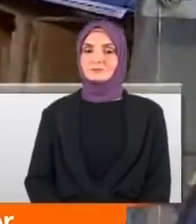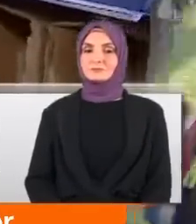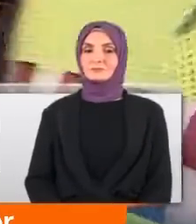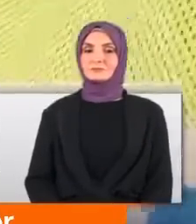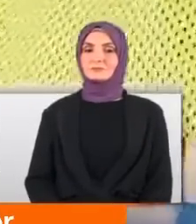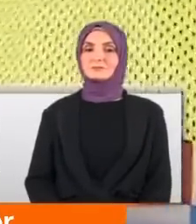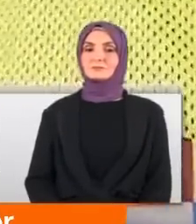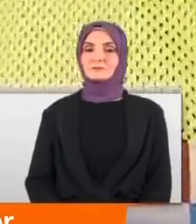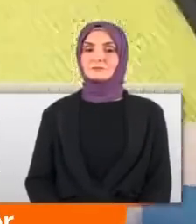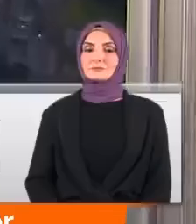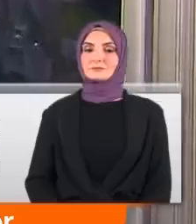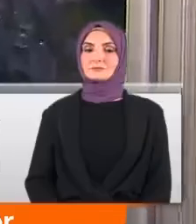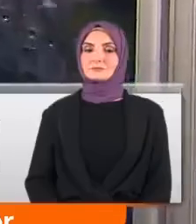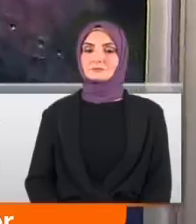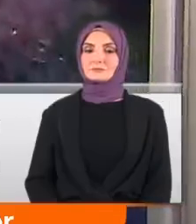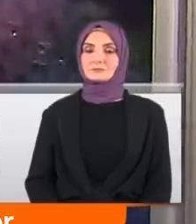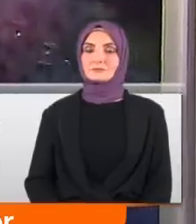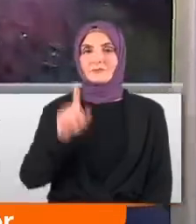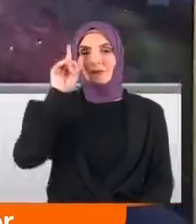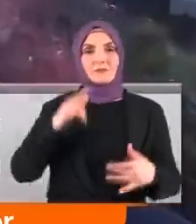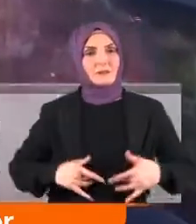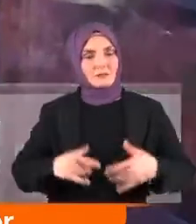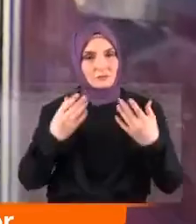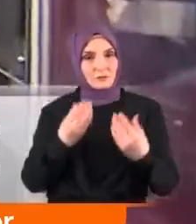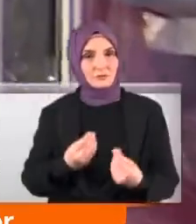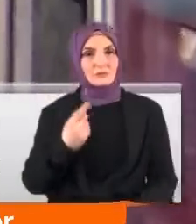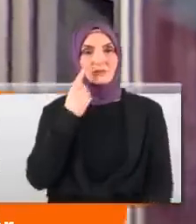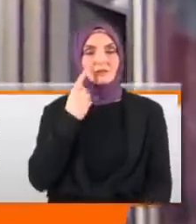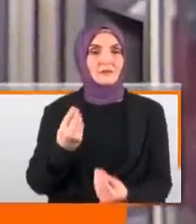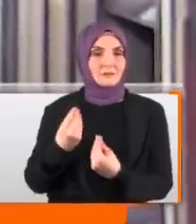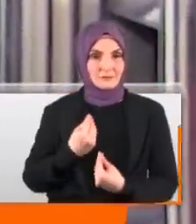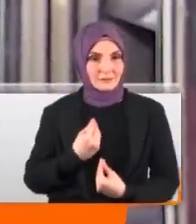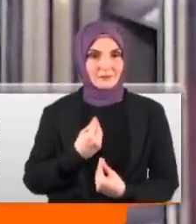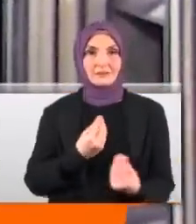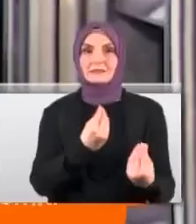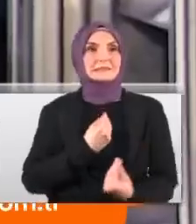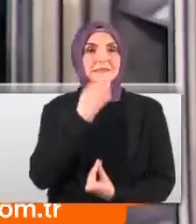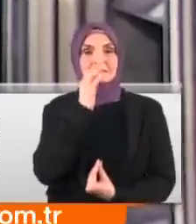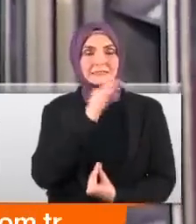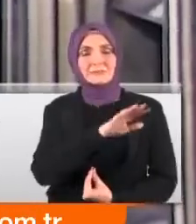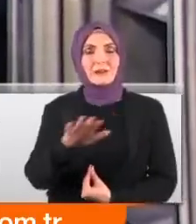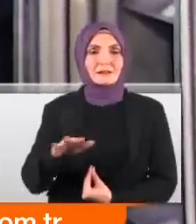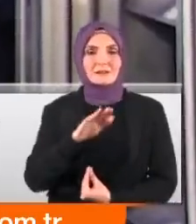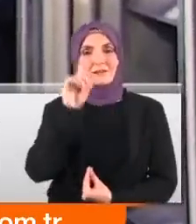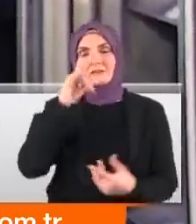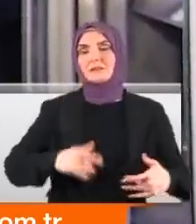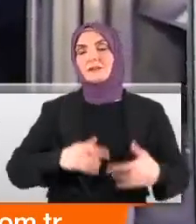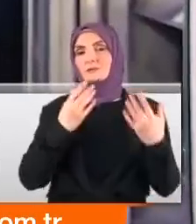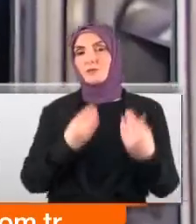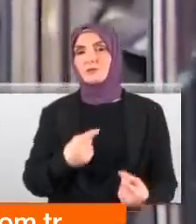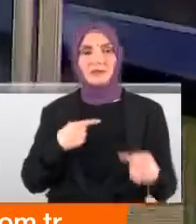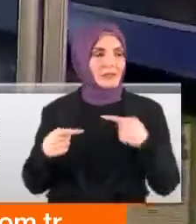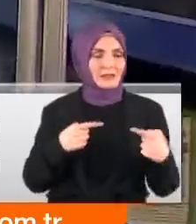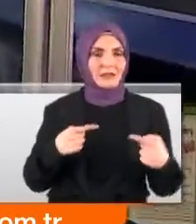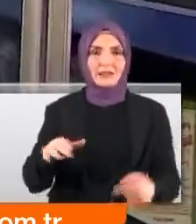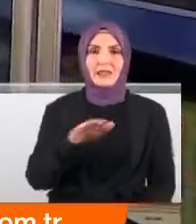Önceden gelmişlerdi. Allah razı olsun. Devletimizden, sizlerden, getirenlerden, herkesten Allah razı olsun. Bütün eksiklerimizi getirdiler,